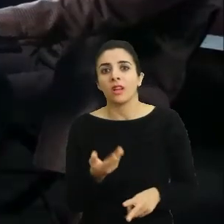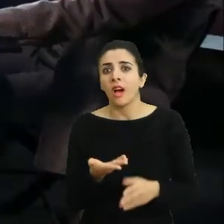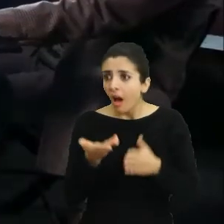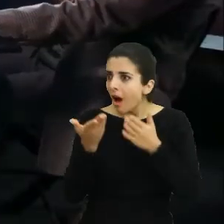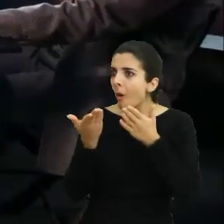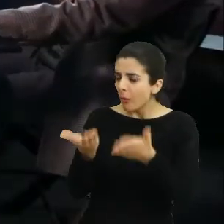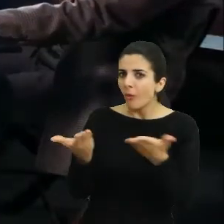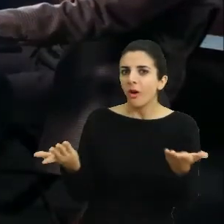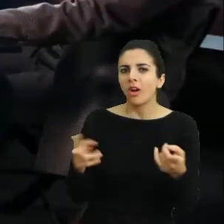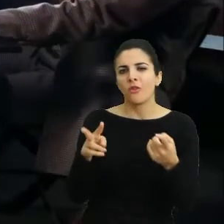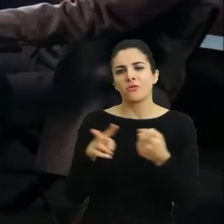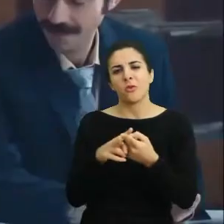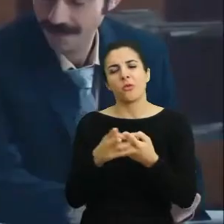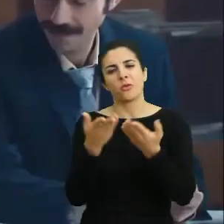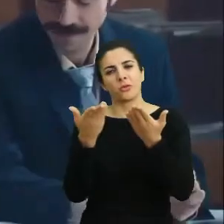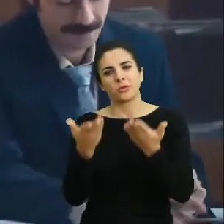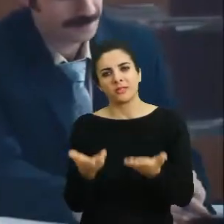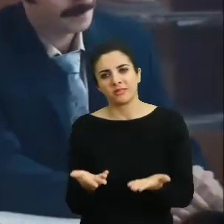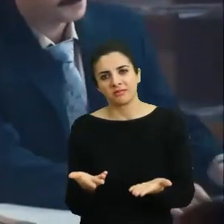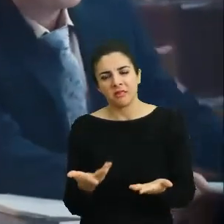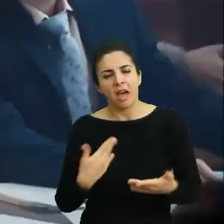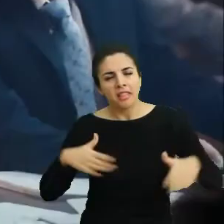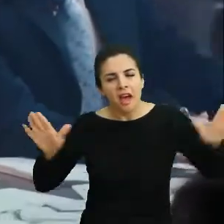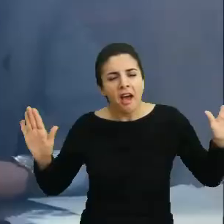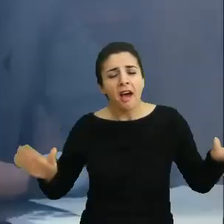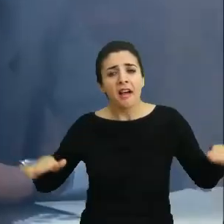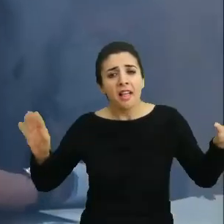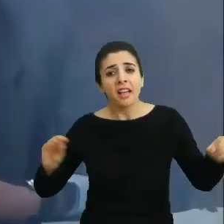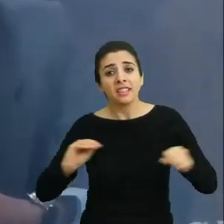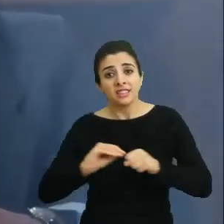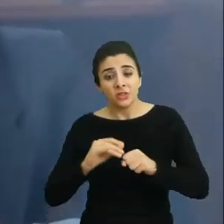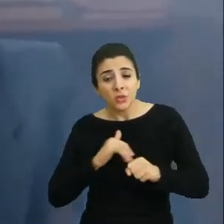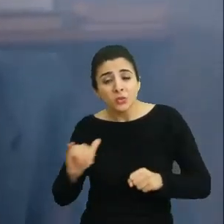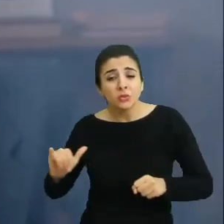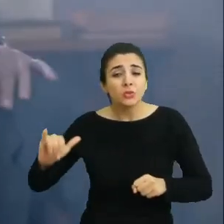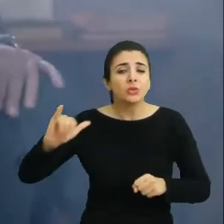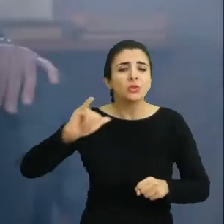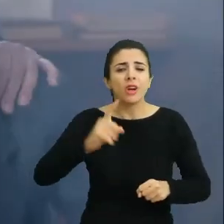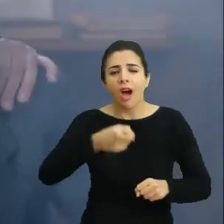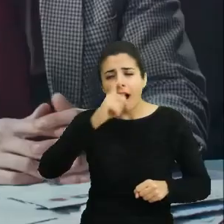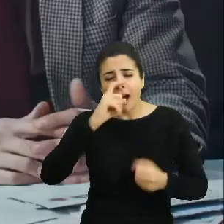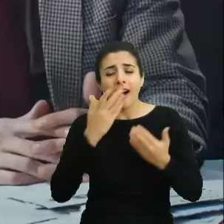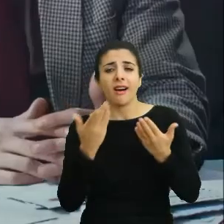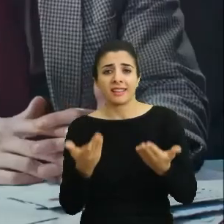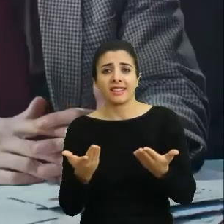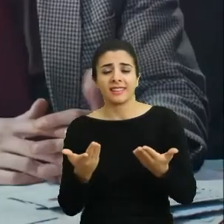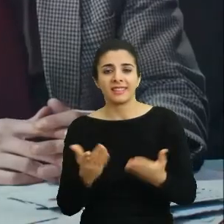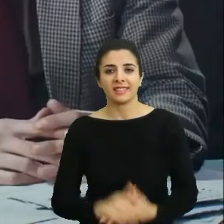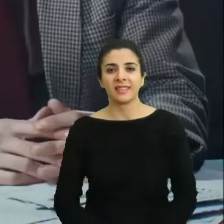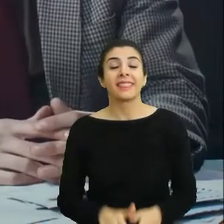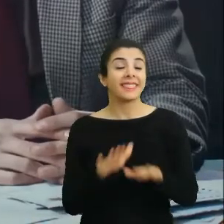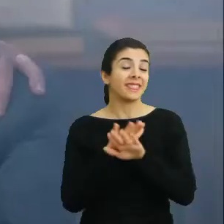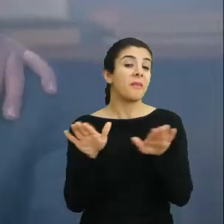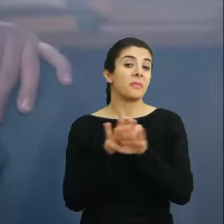İşte be Nuri Pakdil. Kanatları altına sığınıp uçmak istediğim koca kartım. Arkasına geçip omuzlarını tuttu.